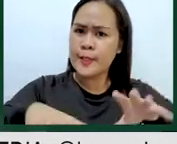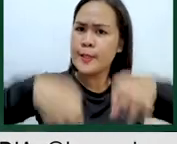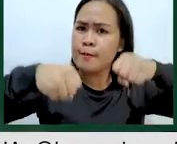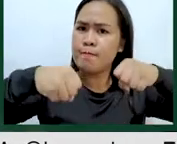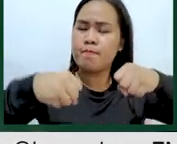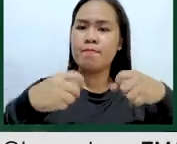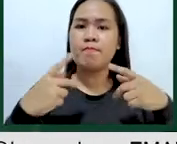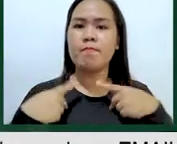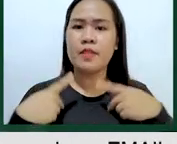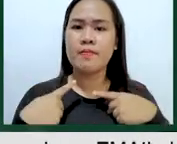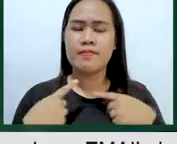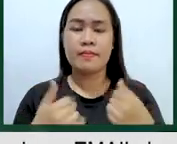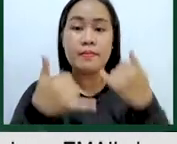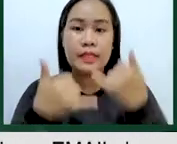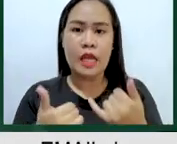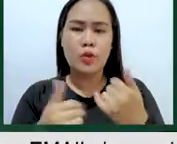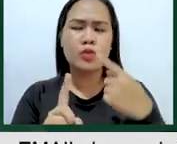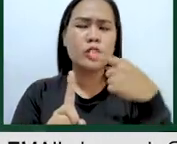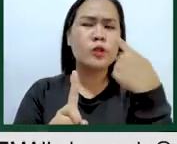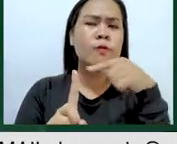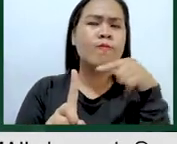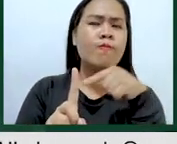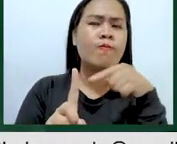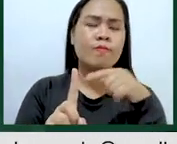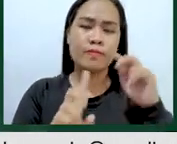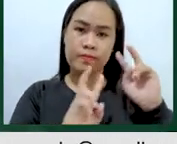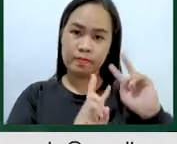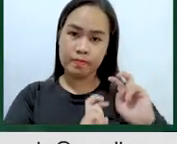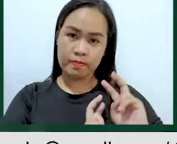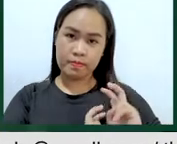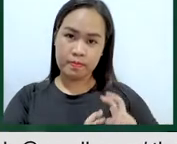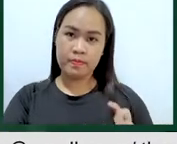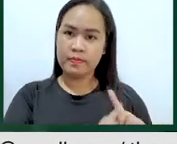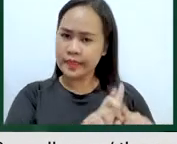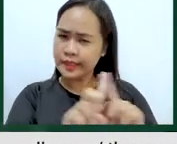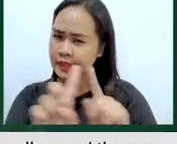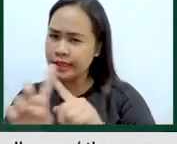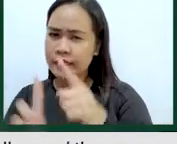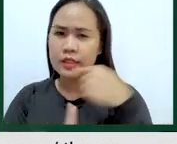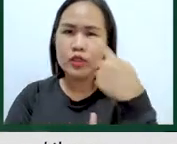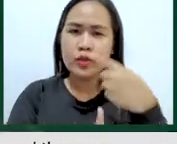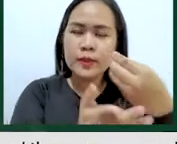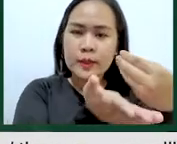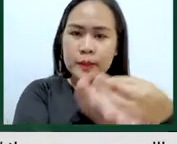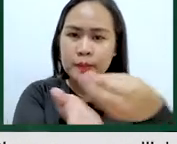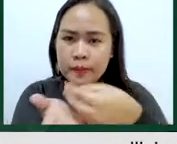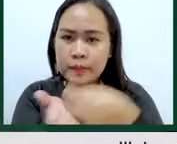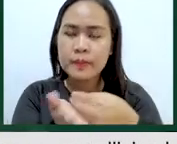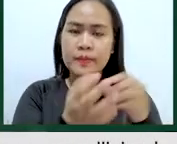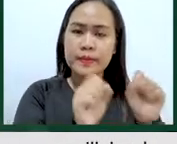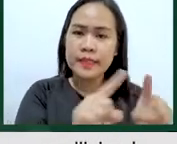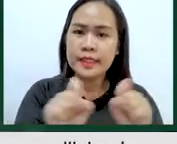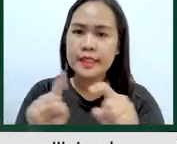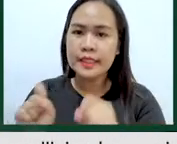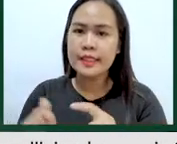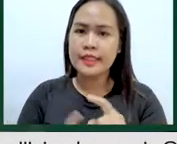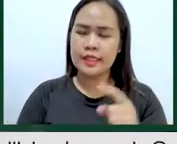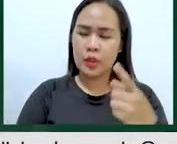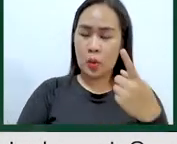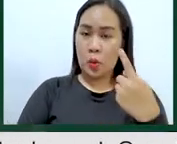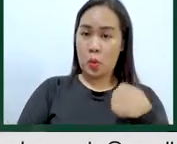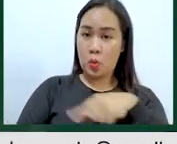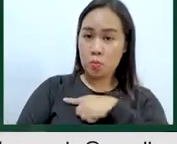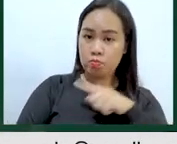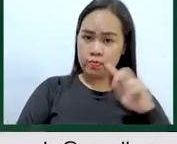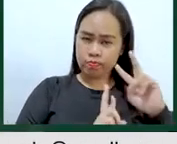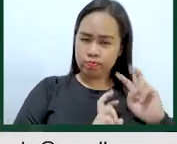investigasyon na ginagawa, no, sa kanya dahil syempre, inaalam ko kung sino ang mga binebentahan niya lalo dito sa ating komunidad, no?